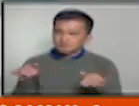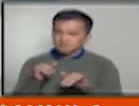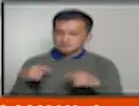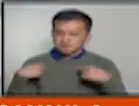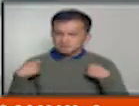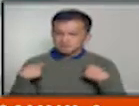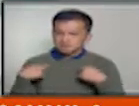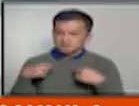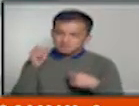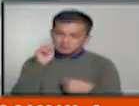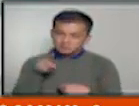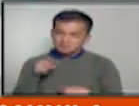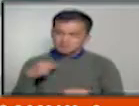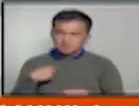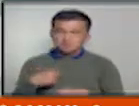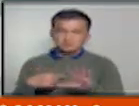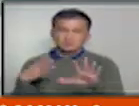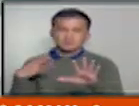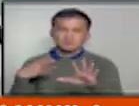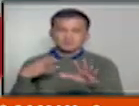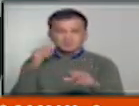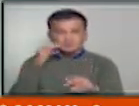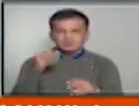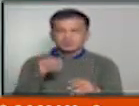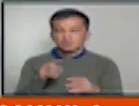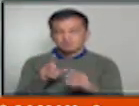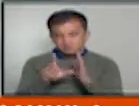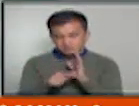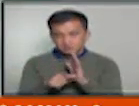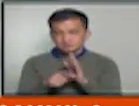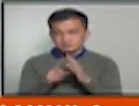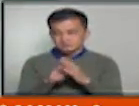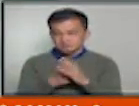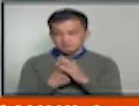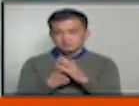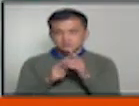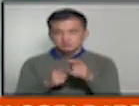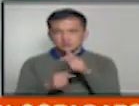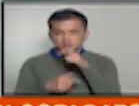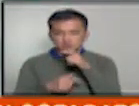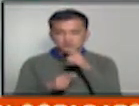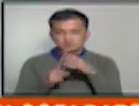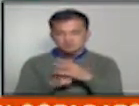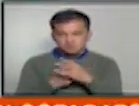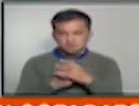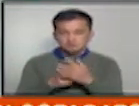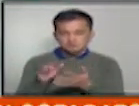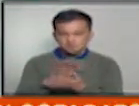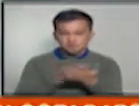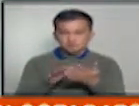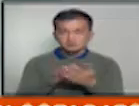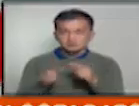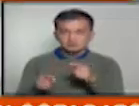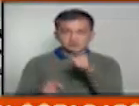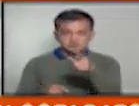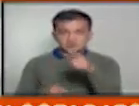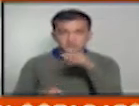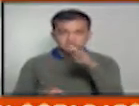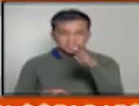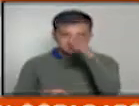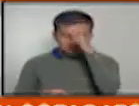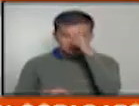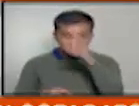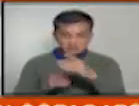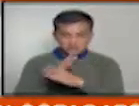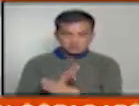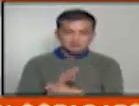edad na kapatid namin. Ma'am, mamaya na po yung pananakit sa inyo sa minor de edad. Umpisahan po natin kung sino nagsimula ng gulo. Yung tatay niyo rin po ng